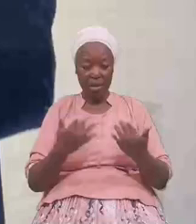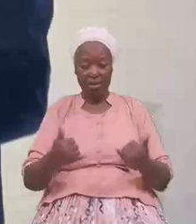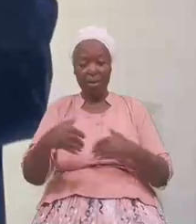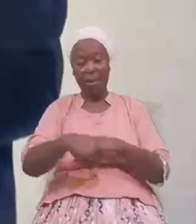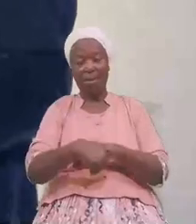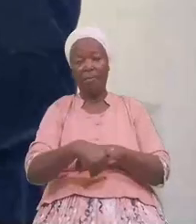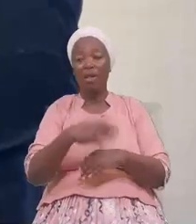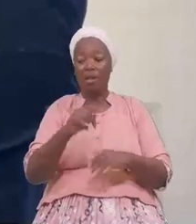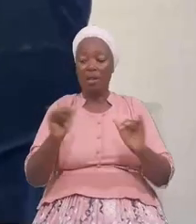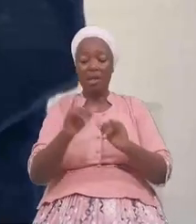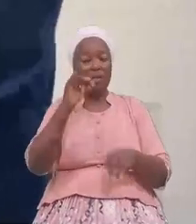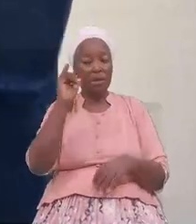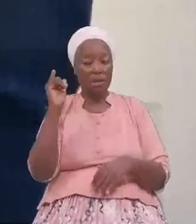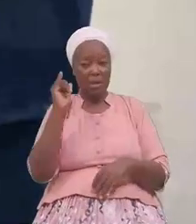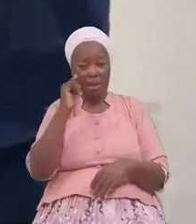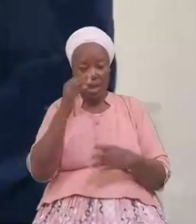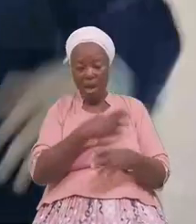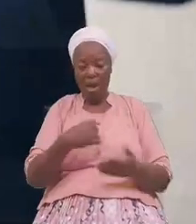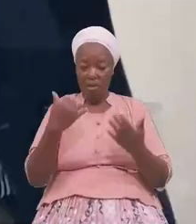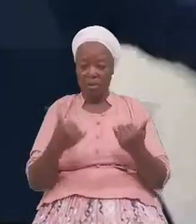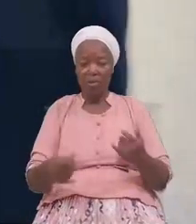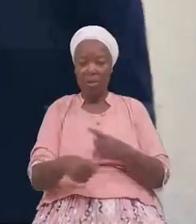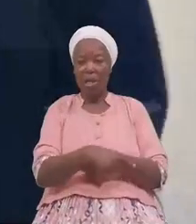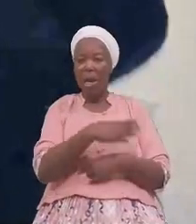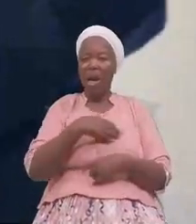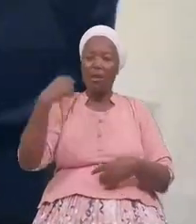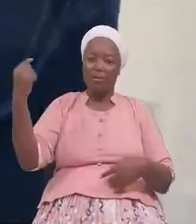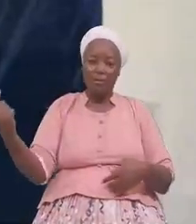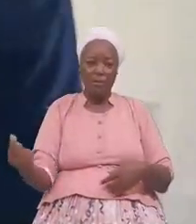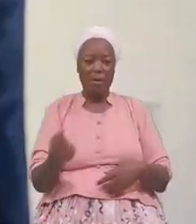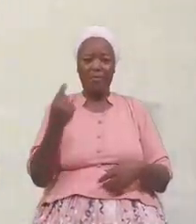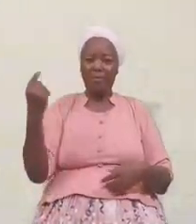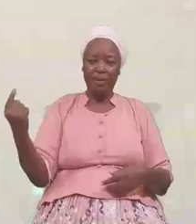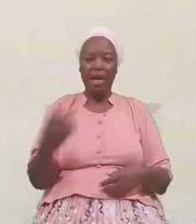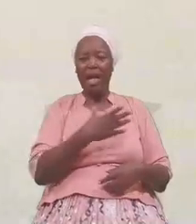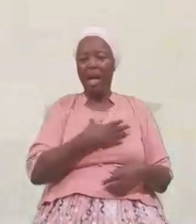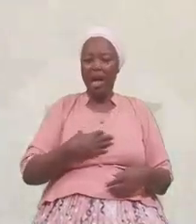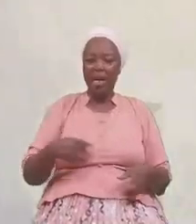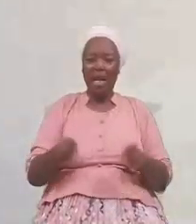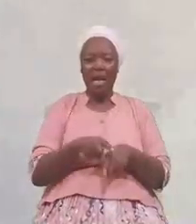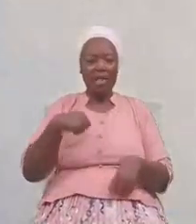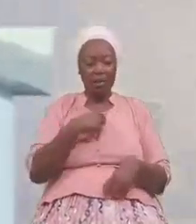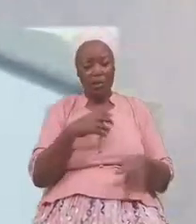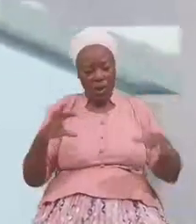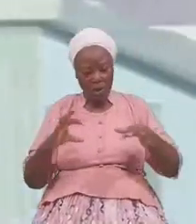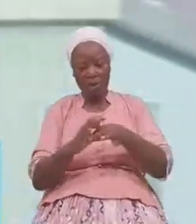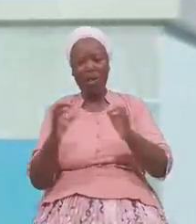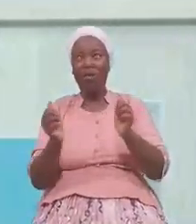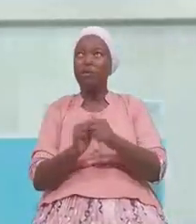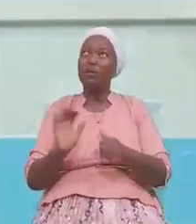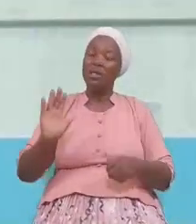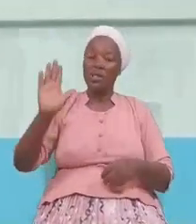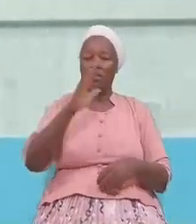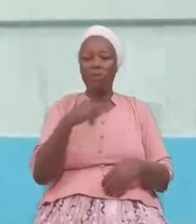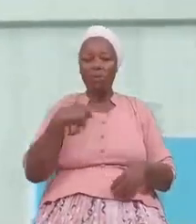hier, aujourd'hui et éternellement. Et comme nous nous connectons à lui, nous nous